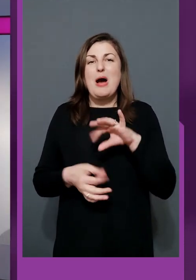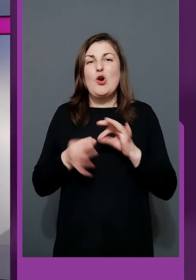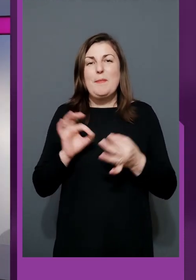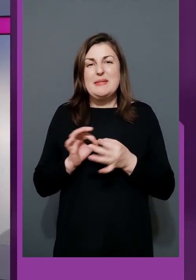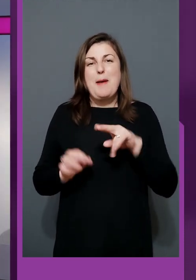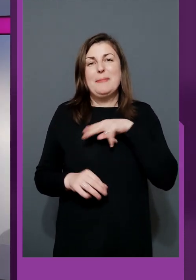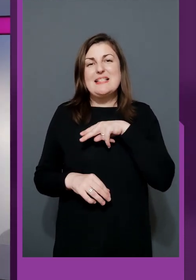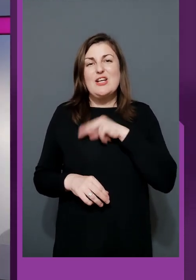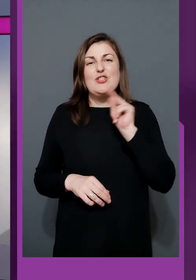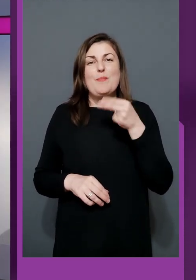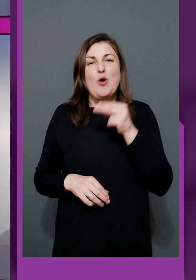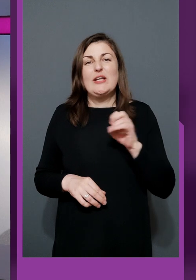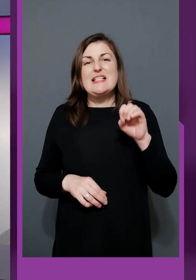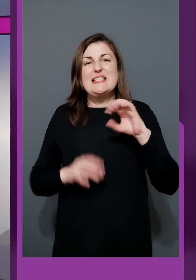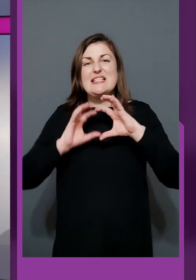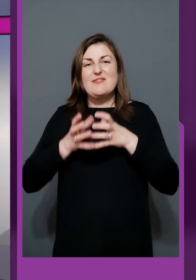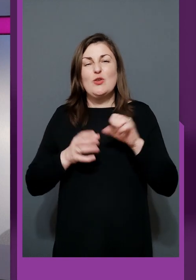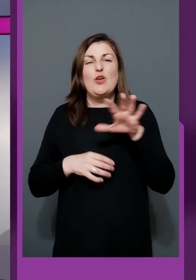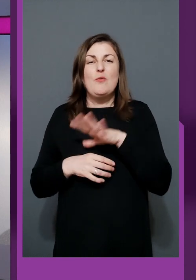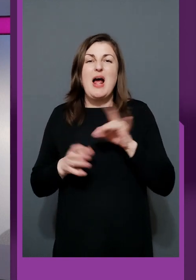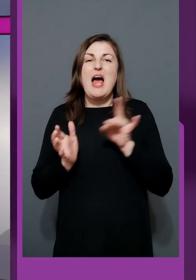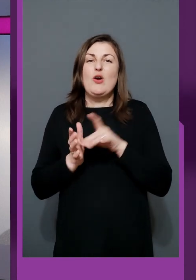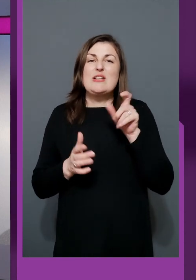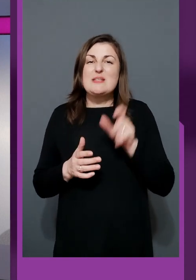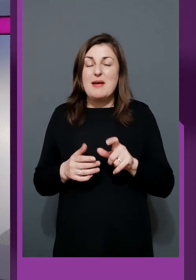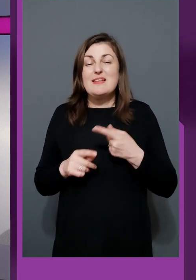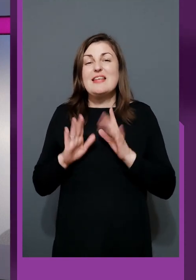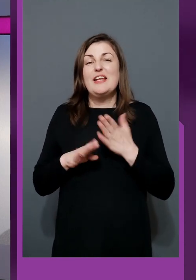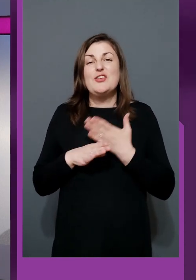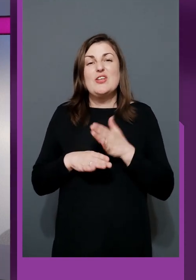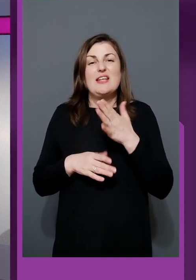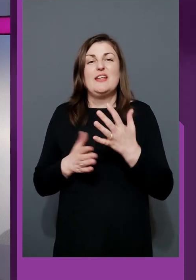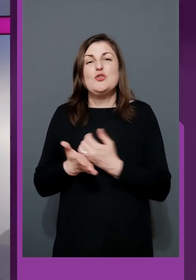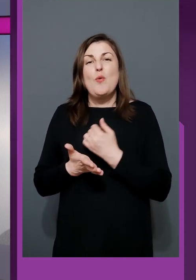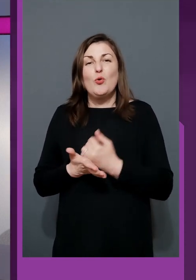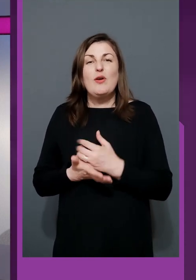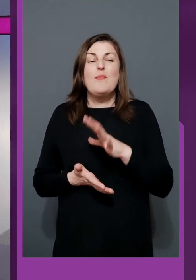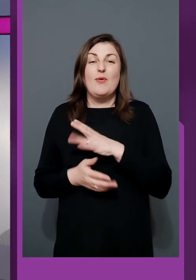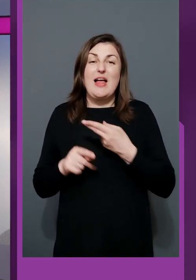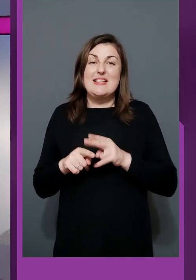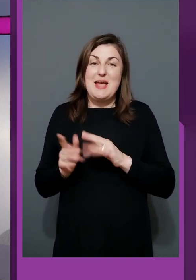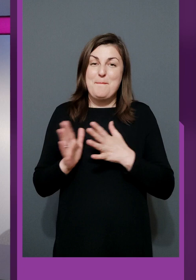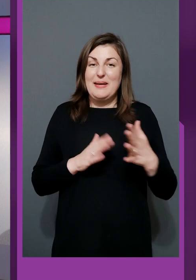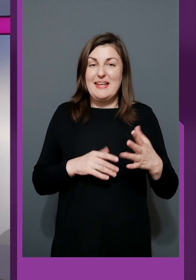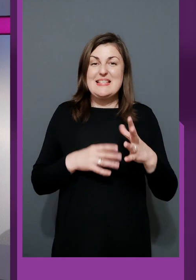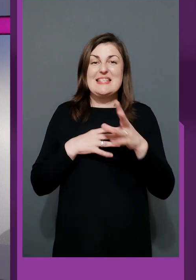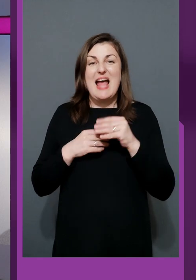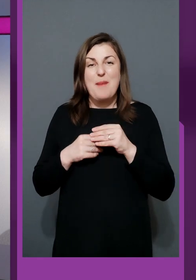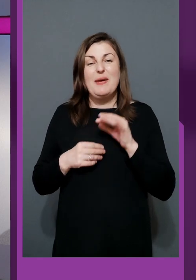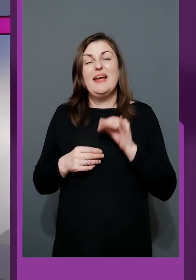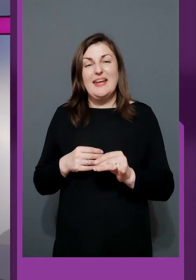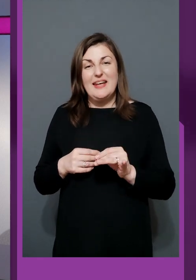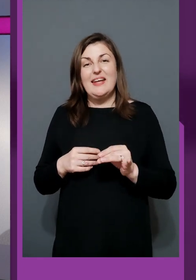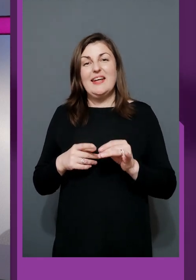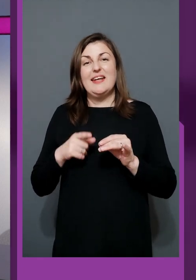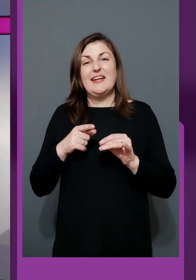дворазова паралімпійська призерка чемпіонка світу Європи рекордсменка і це тільки частина її здобутків Була цієї миті